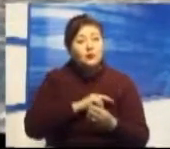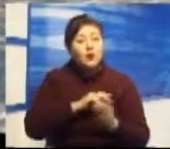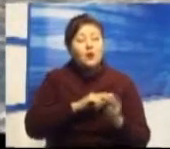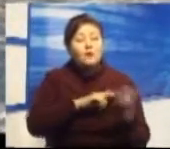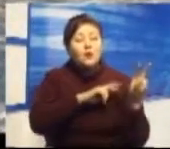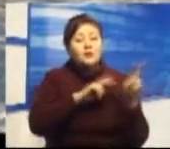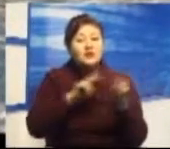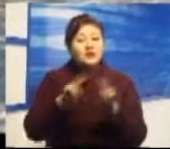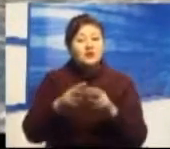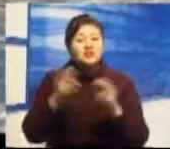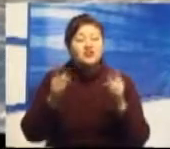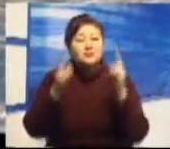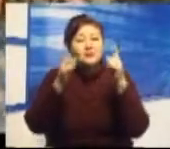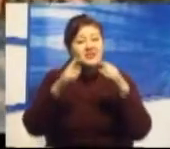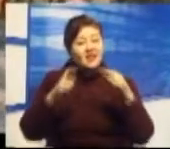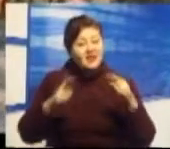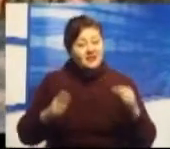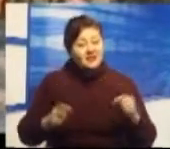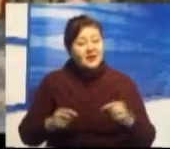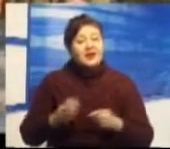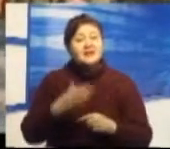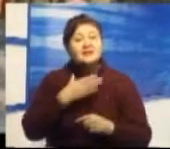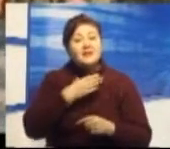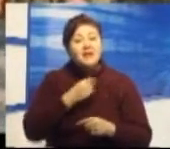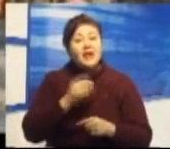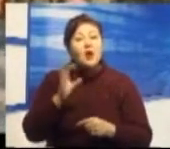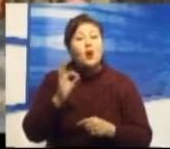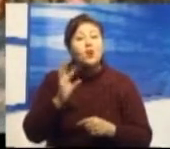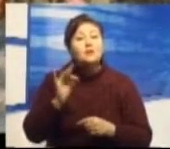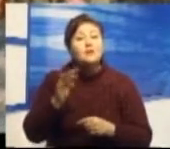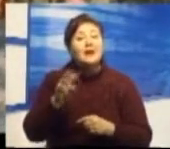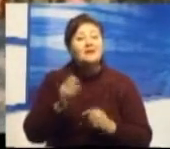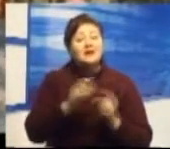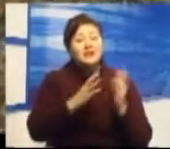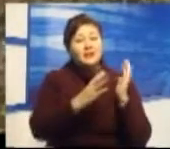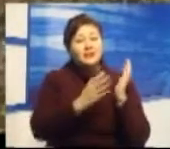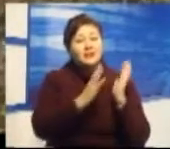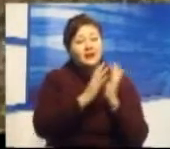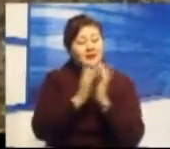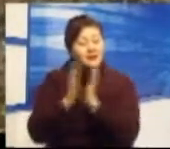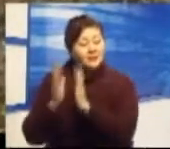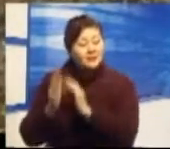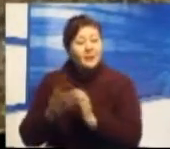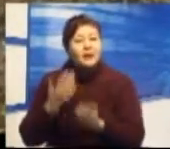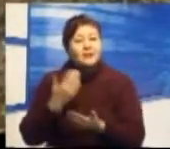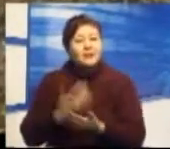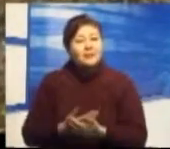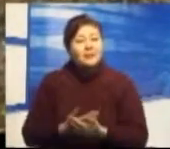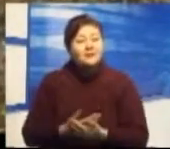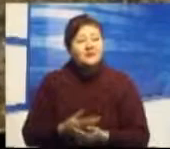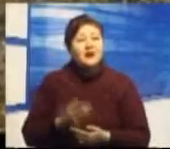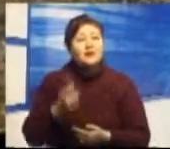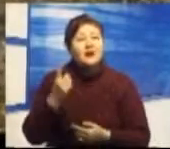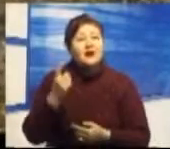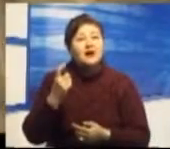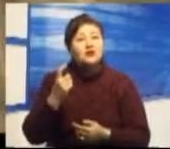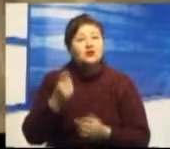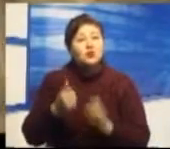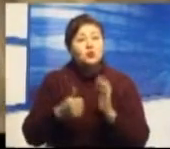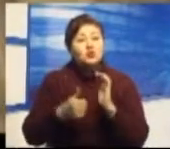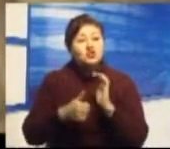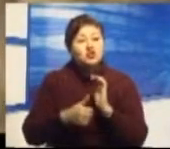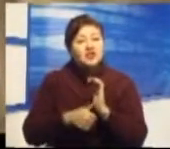дейді қызметкерлер. Резерваттың Семей филиалына 6 орман шаруашылығы қарайды. Олардың жалпы ауданы 105 мың шаршы метрден